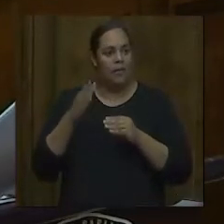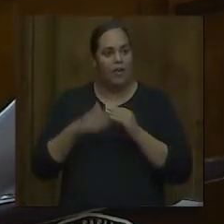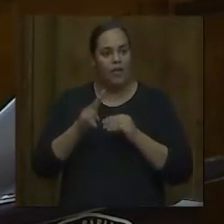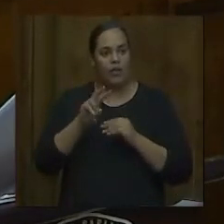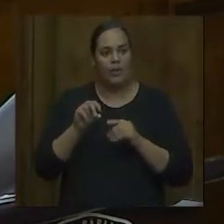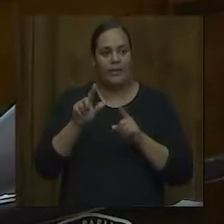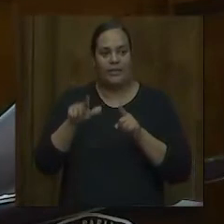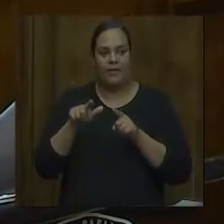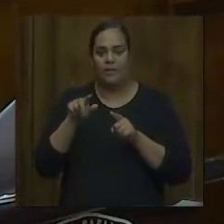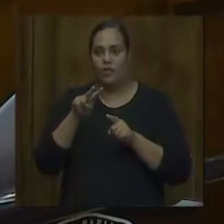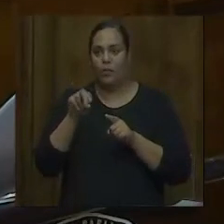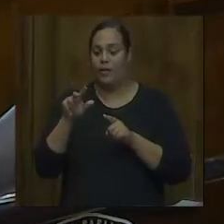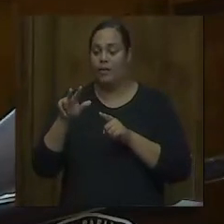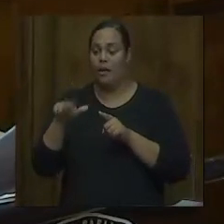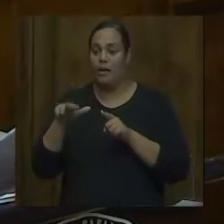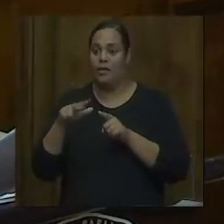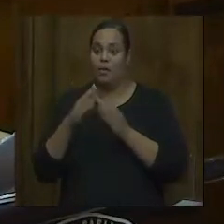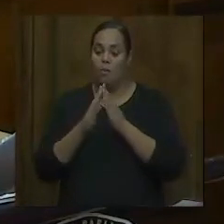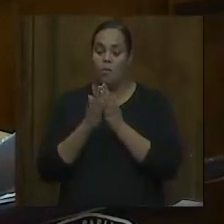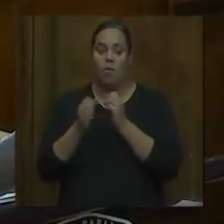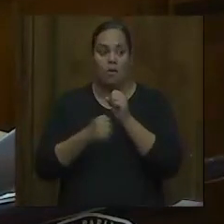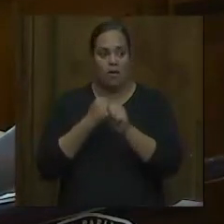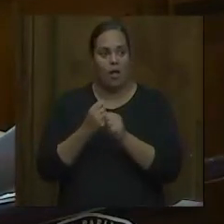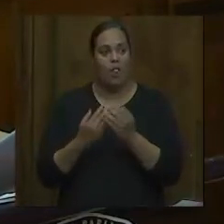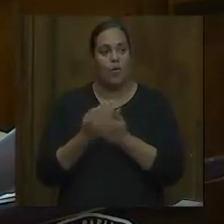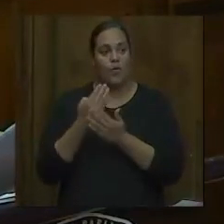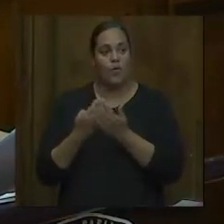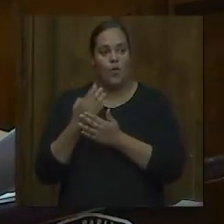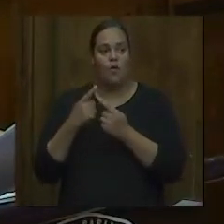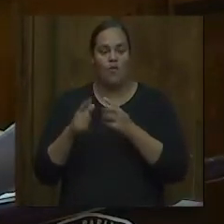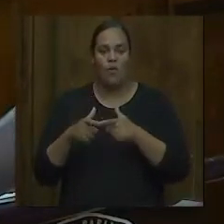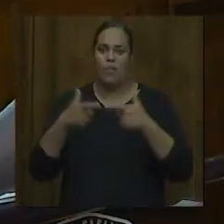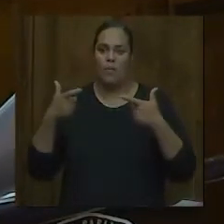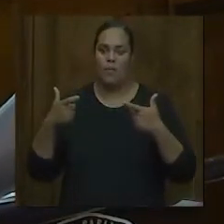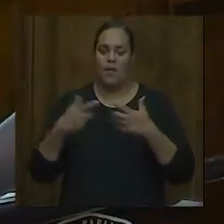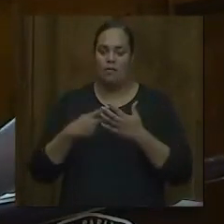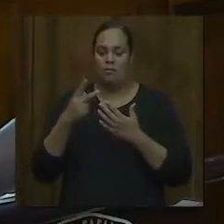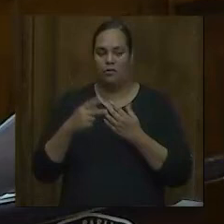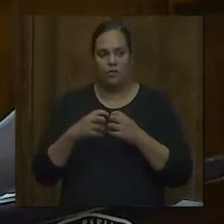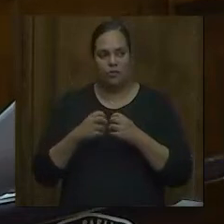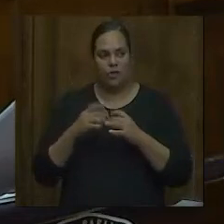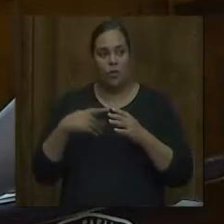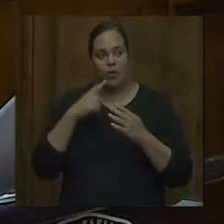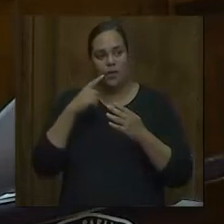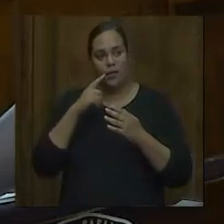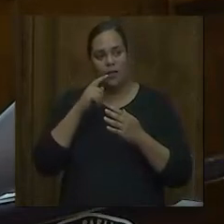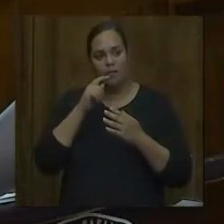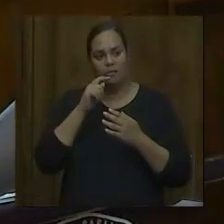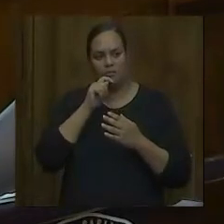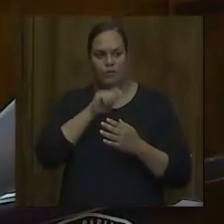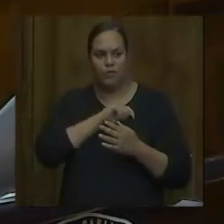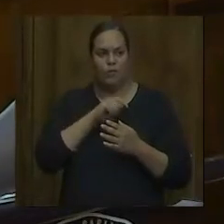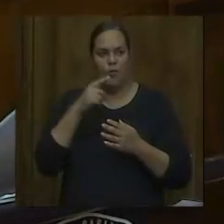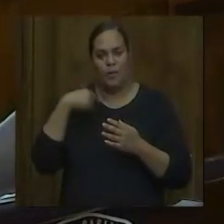van die 2017-18 boekjaar is 'n nuwe raad van trustees vir die Kango-grotte aangestel. Ons vertrou dat die nuwe raad die